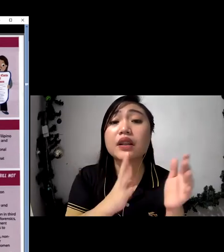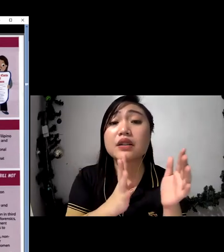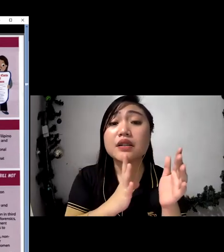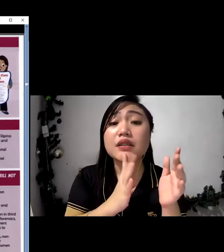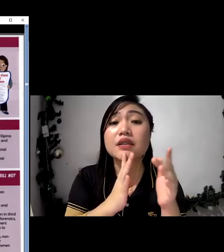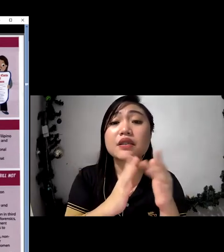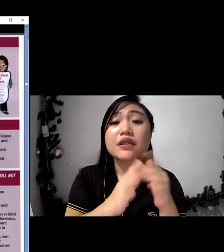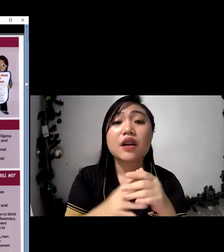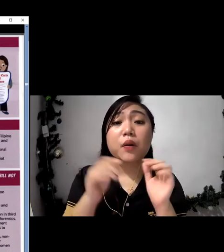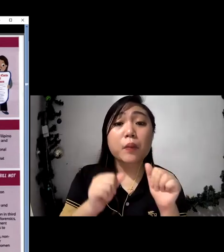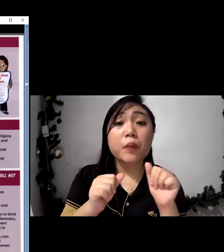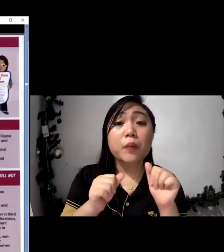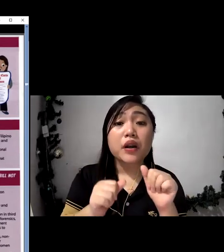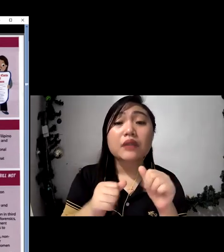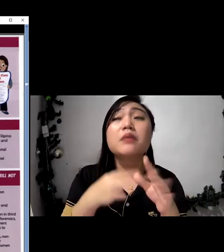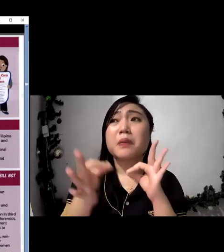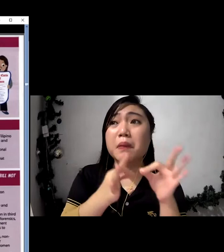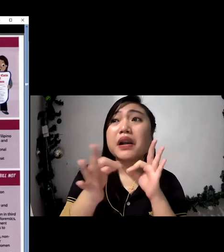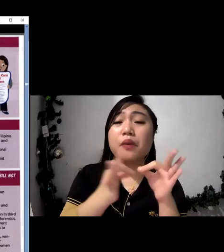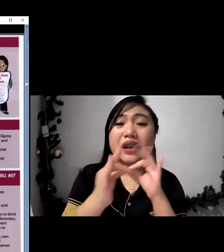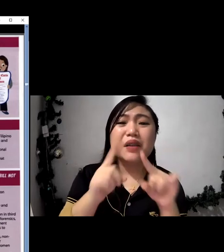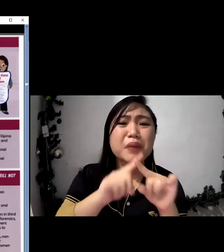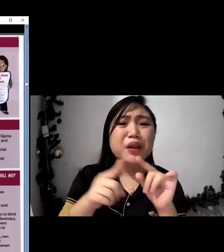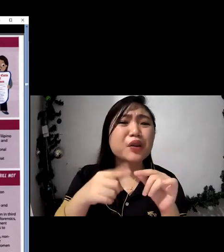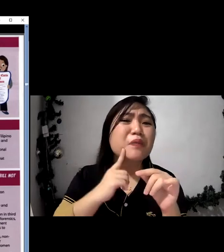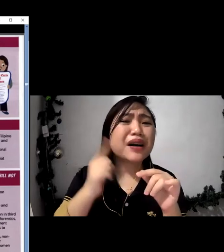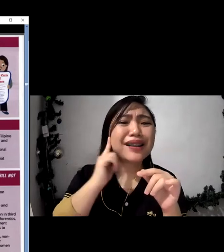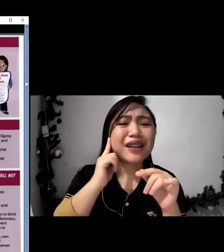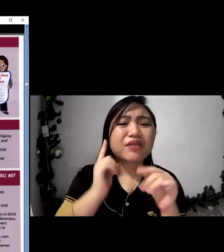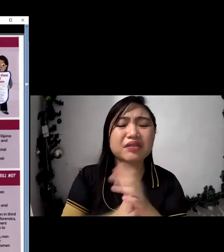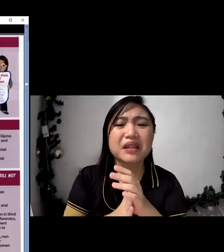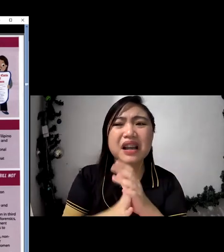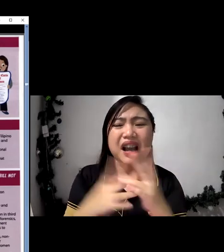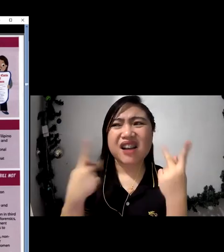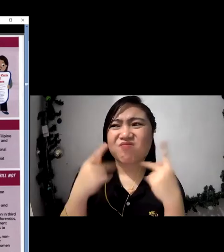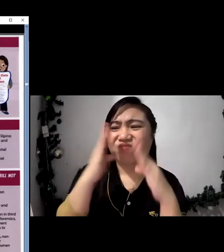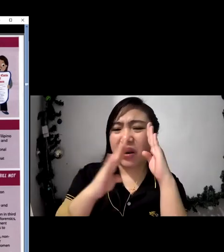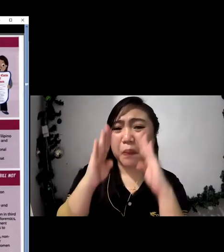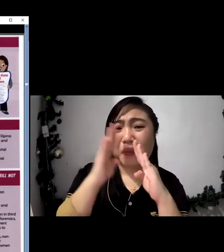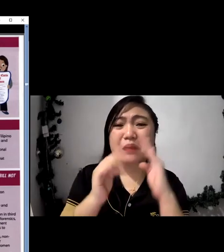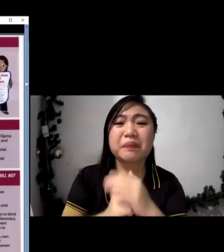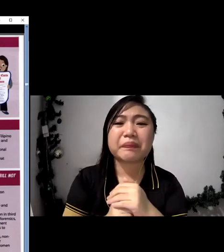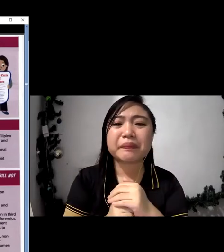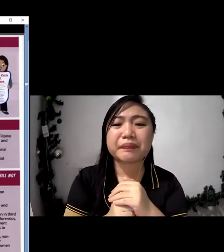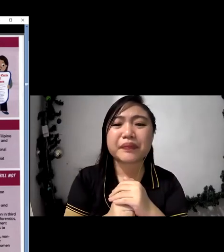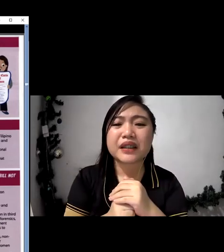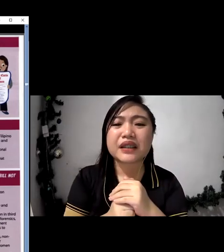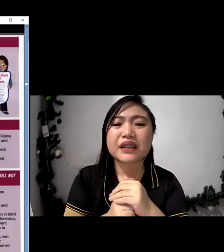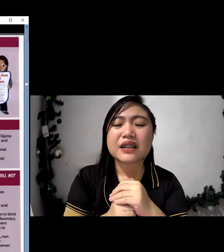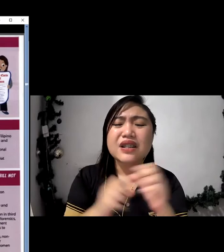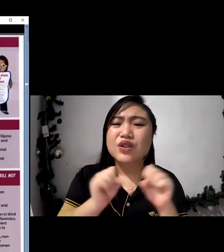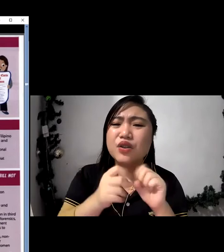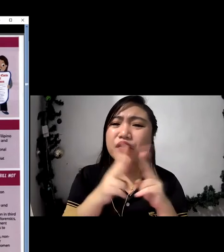speaker, pwede niyang maipaliwanag pa rin, no? Pero yung mga deaf, magkakaroon siya ng ano doon, ng problem doon. Okay. So